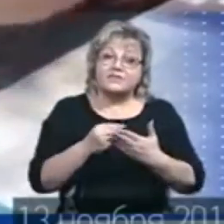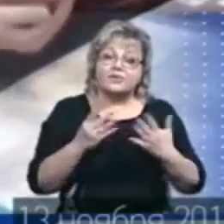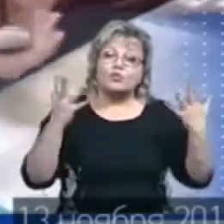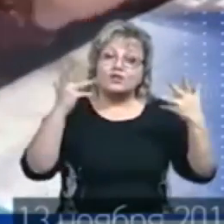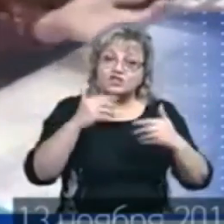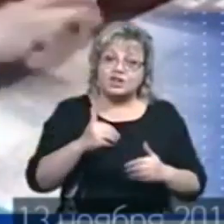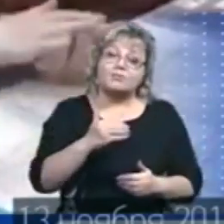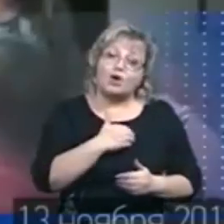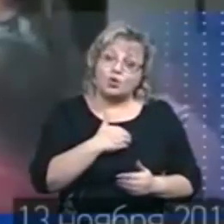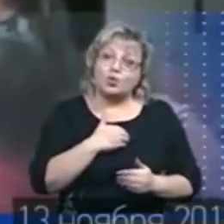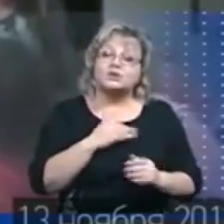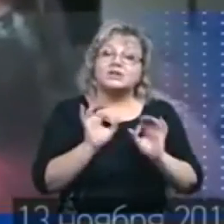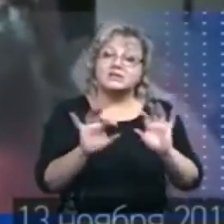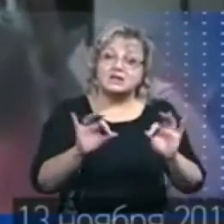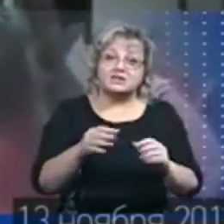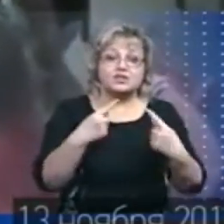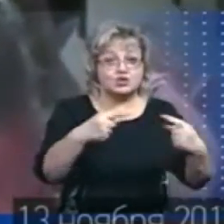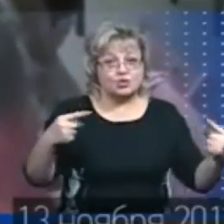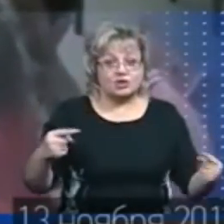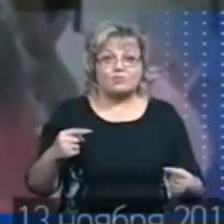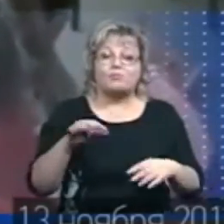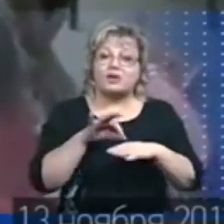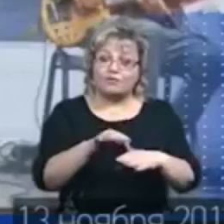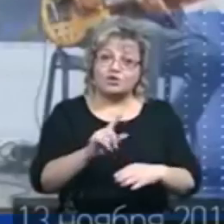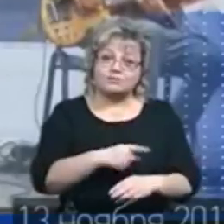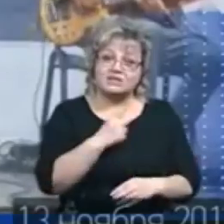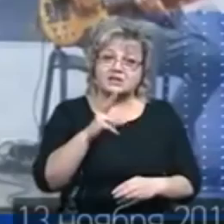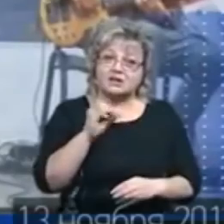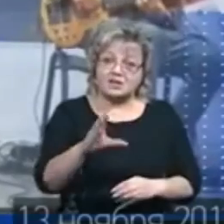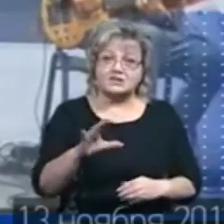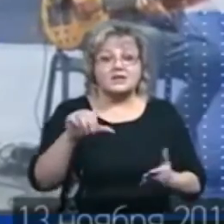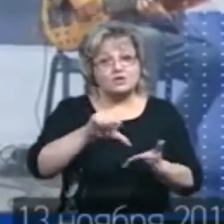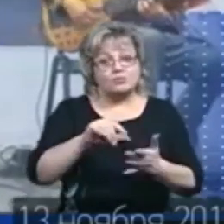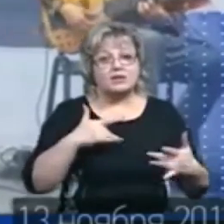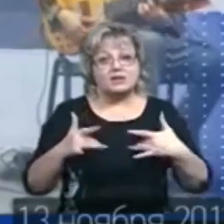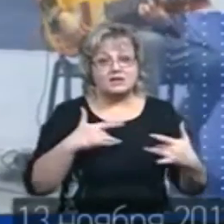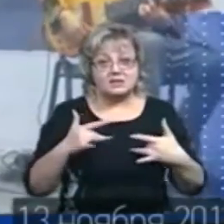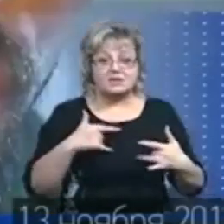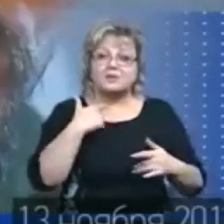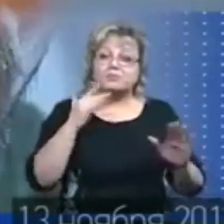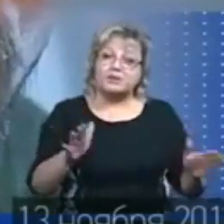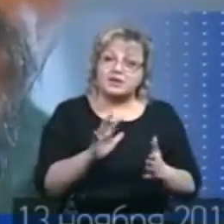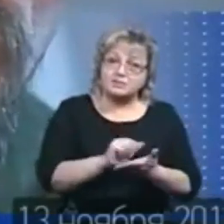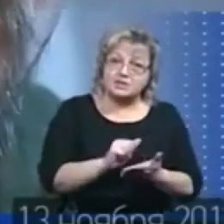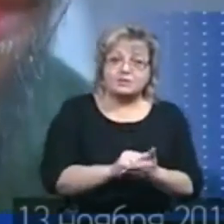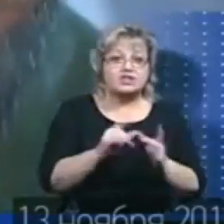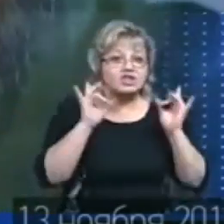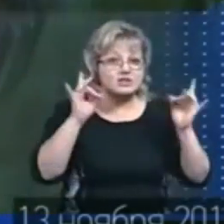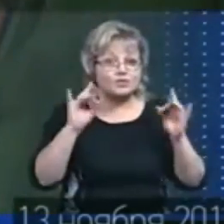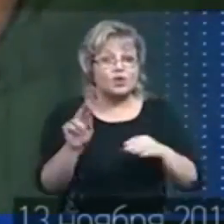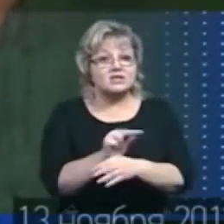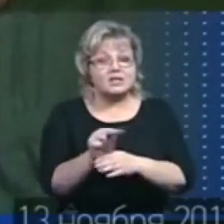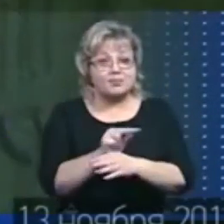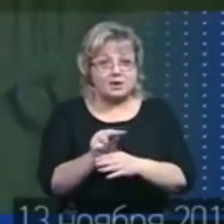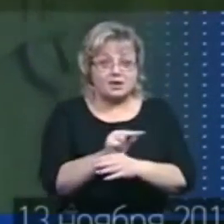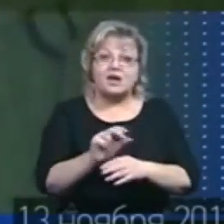Своим увлечением охотно делится с другими, проводит мастер-классы, выступает на концертах, занимается горловым пением и звукотерапией.